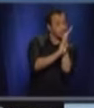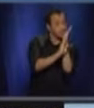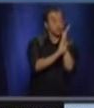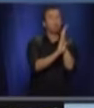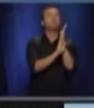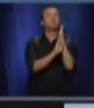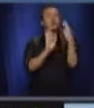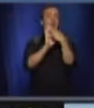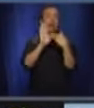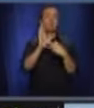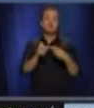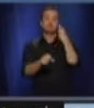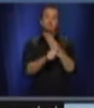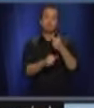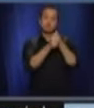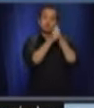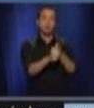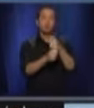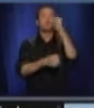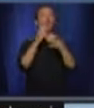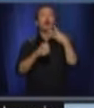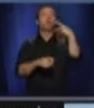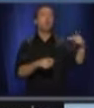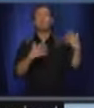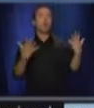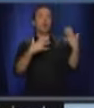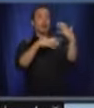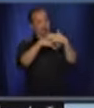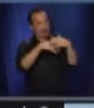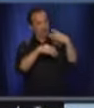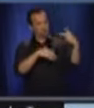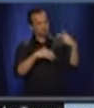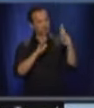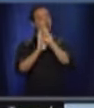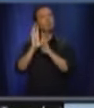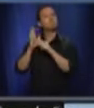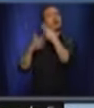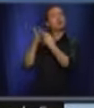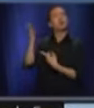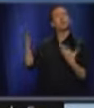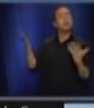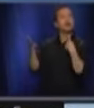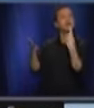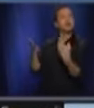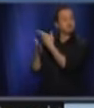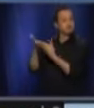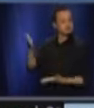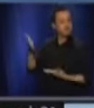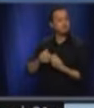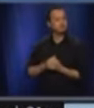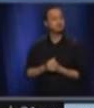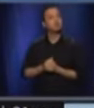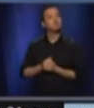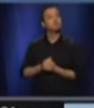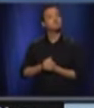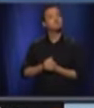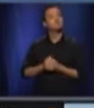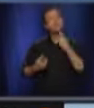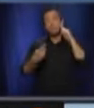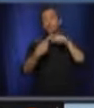dans les zones oranges, et je vais vous en donner quelques-unes. En fait, pour réduire la transmission